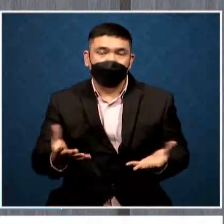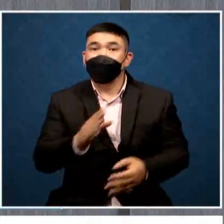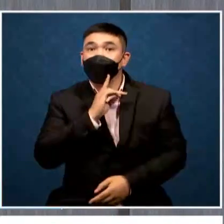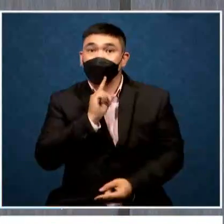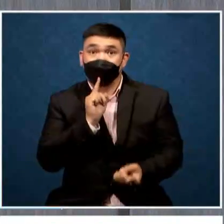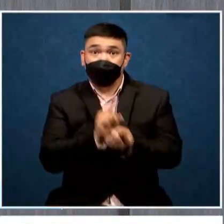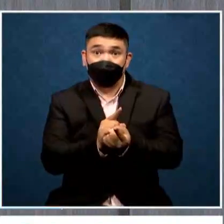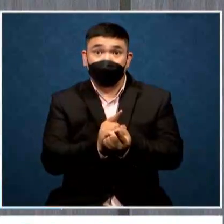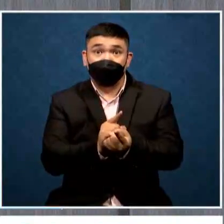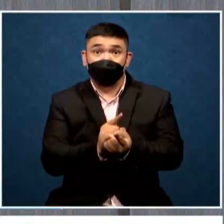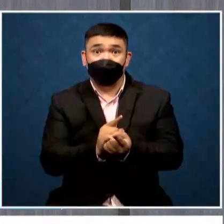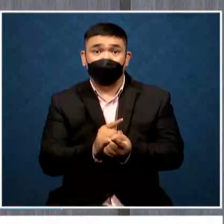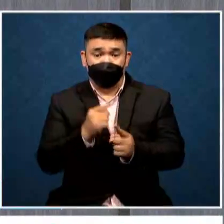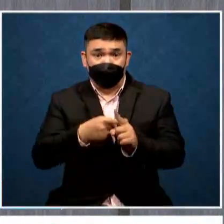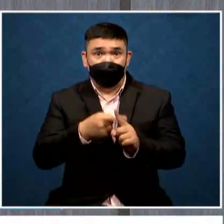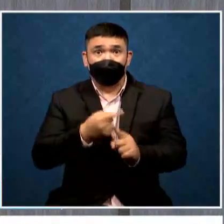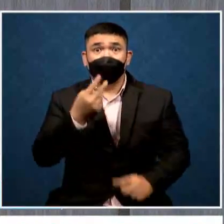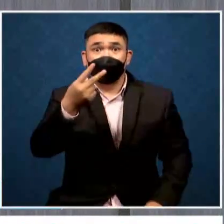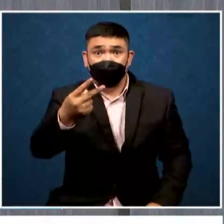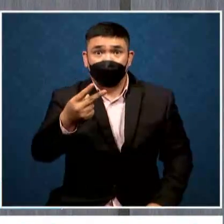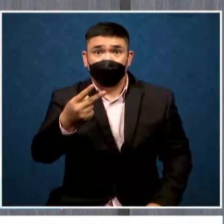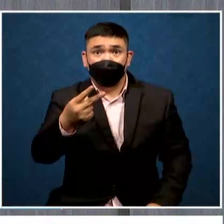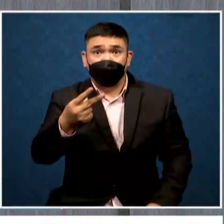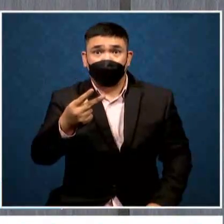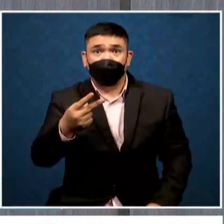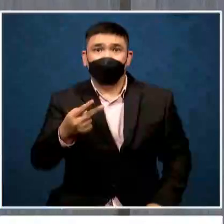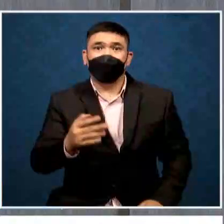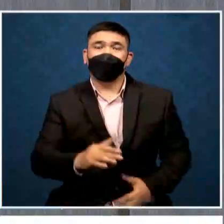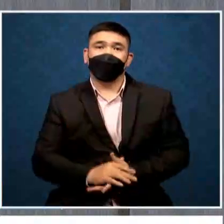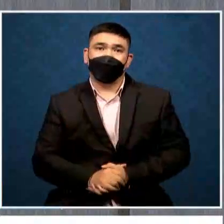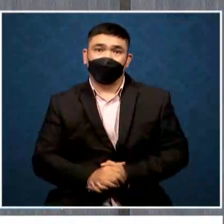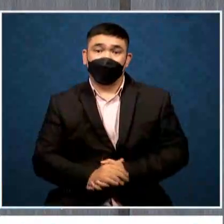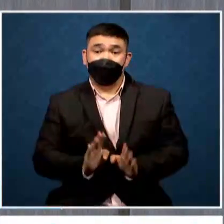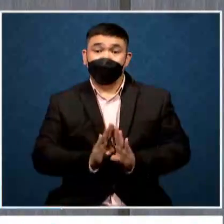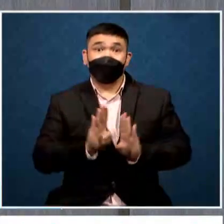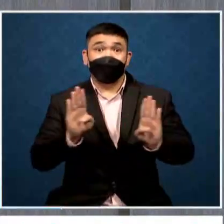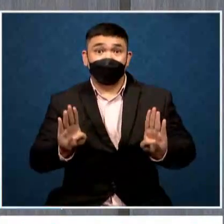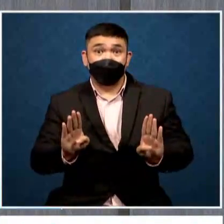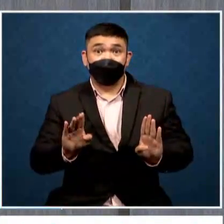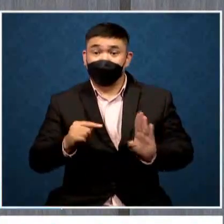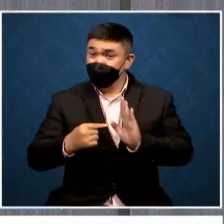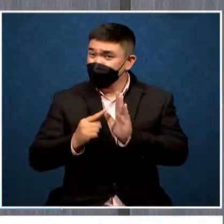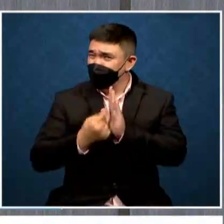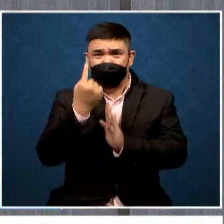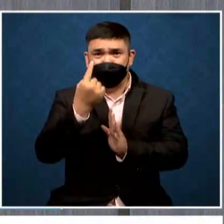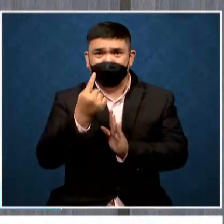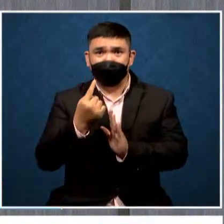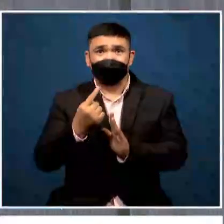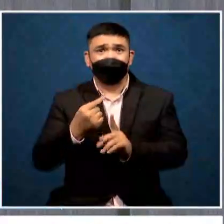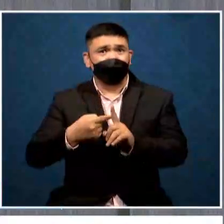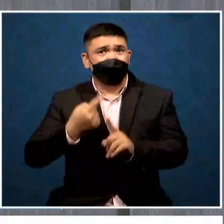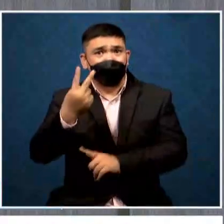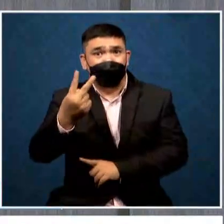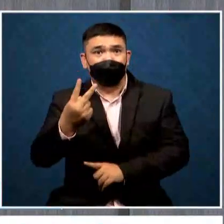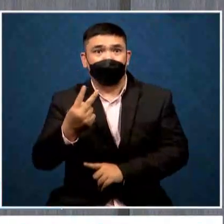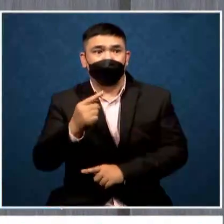กิดนี้เพิ่งเกิดเมื่อประมาณสัก2เดือนเศษนี้เองเพราะเพิ่งเปิดเท่านั้นถ้าท่านประธ